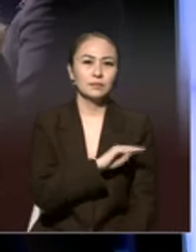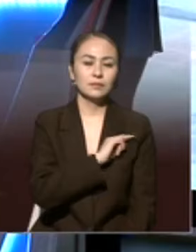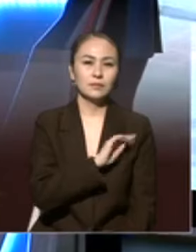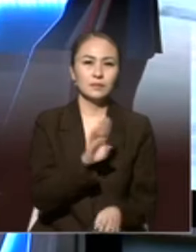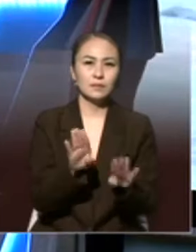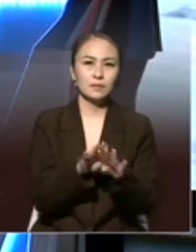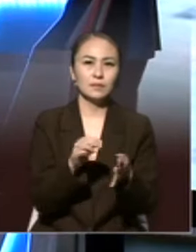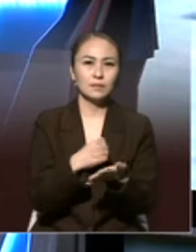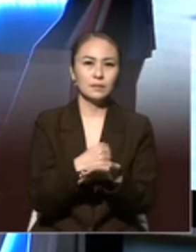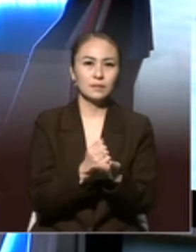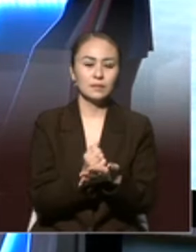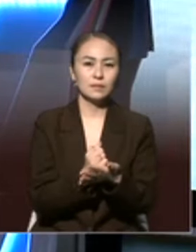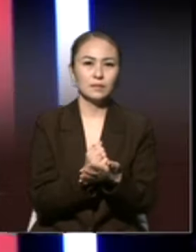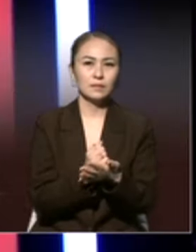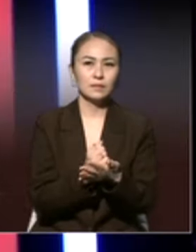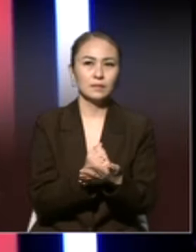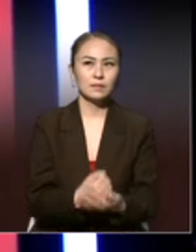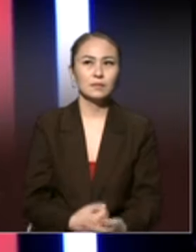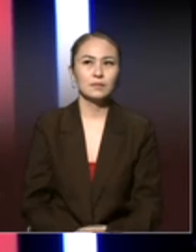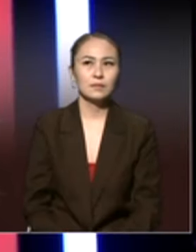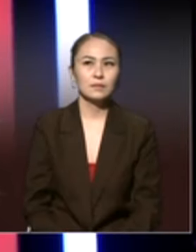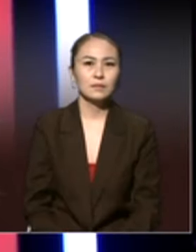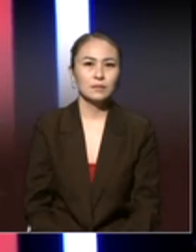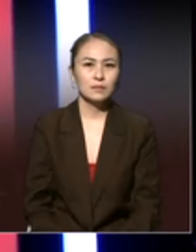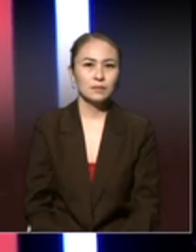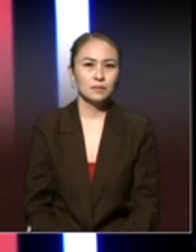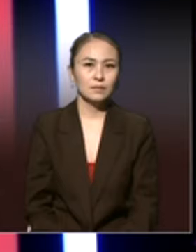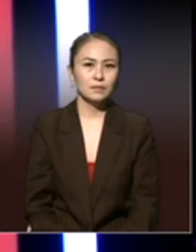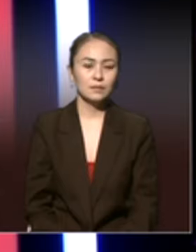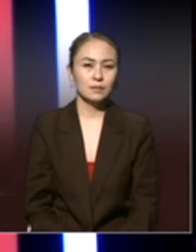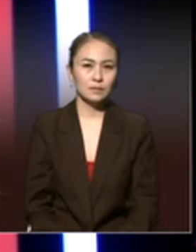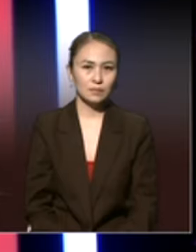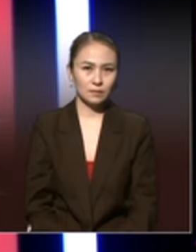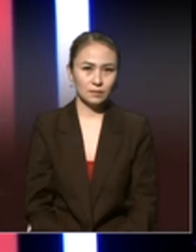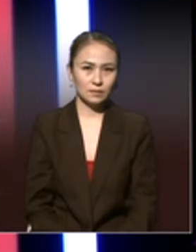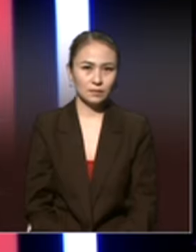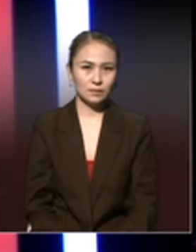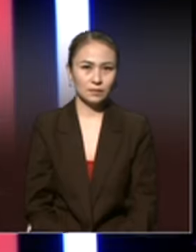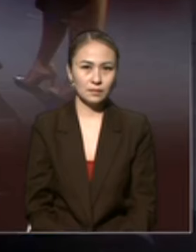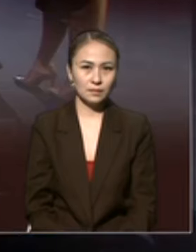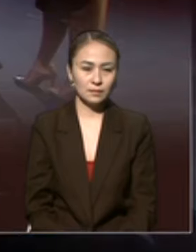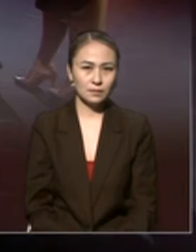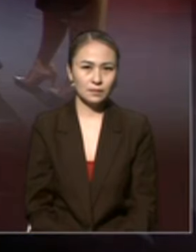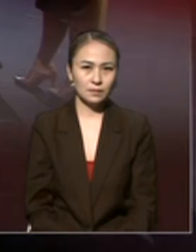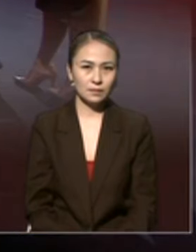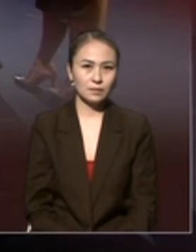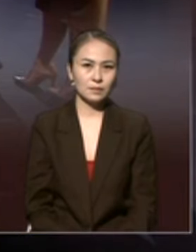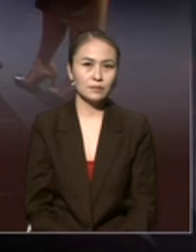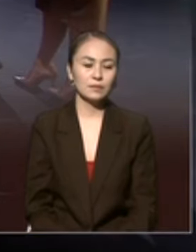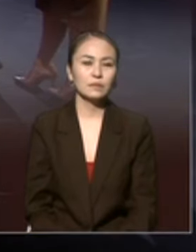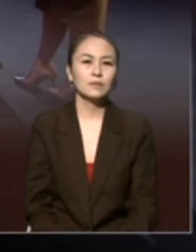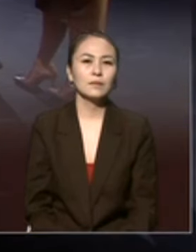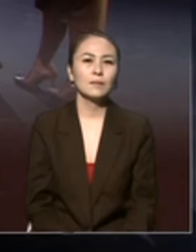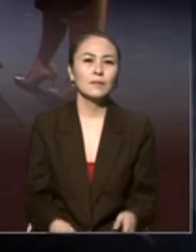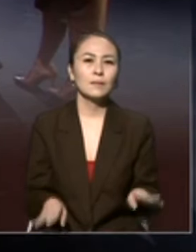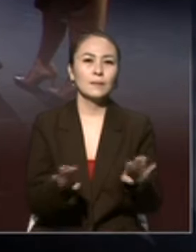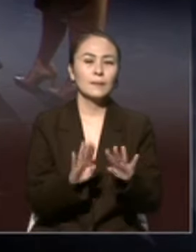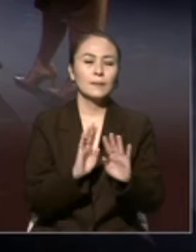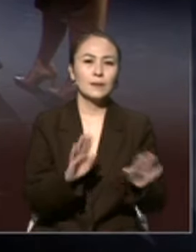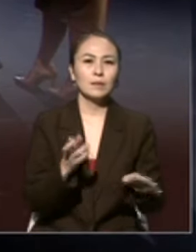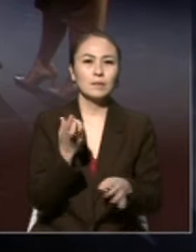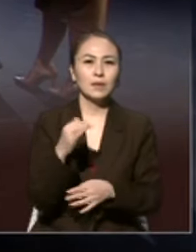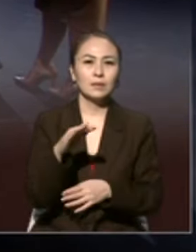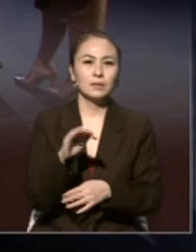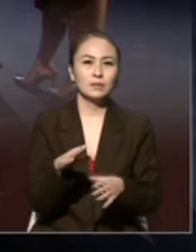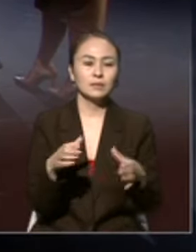ба? Қойылған жоқ. Қойылған жоқ дейді Байтақ партиясының өкілі. Жоқ, енді осы Байтақ партиясының